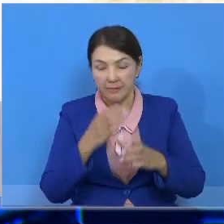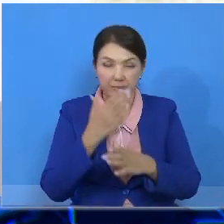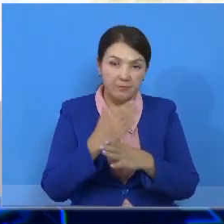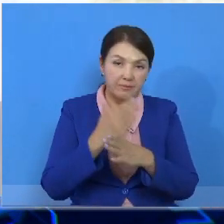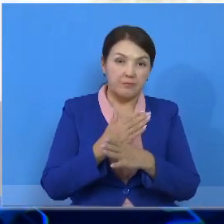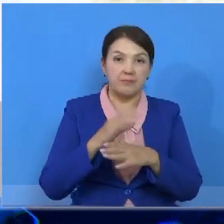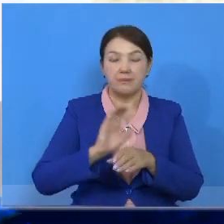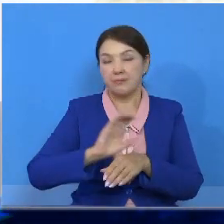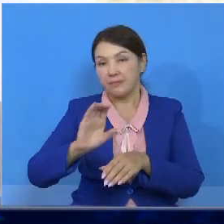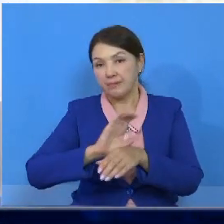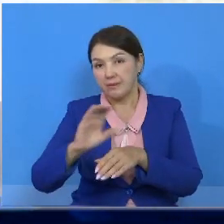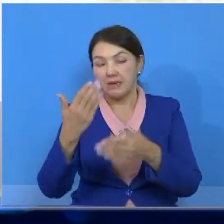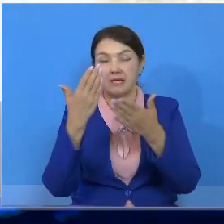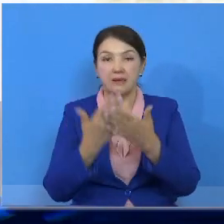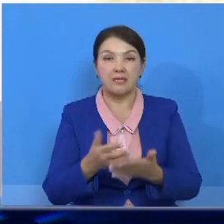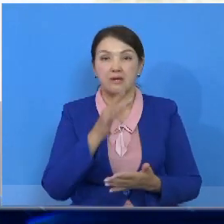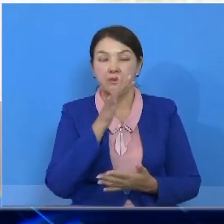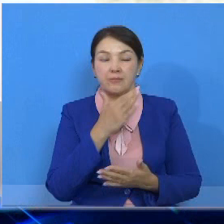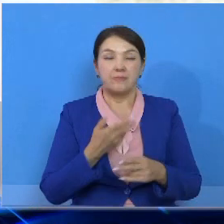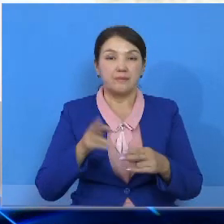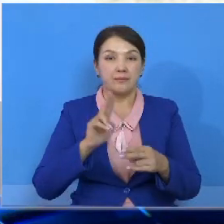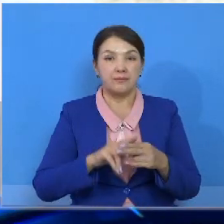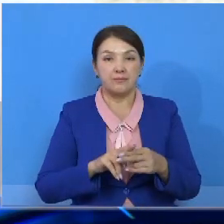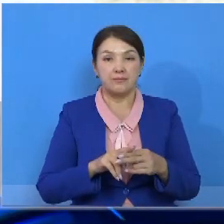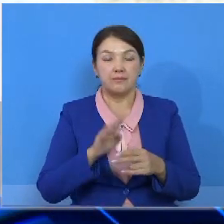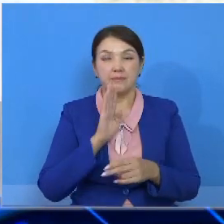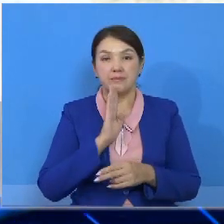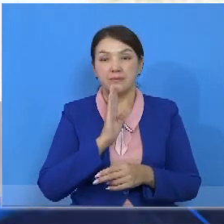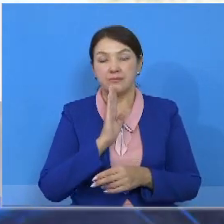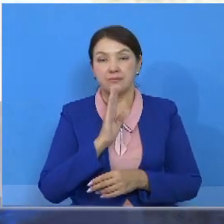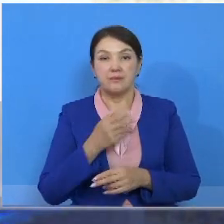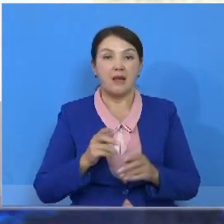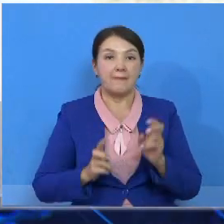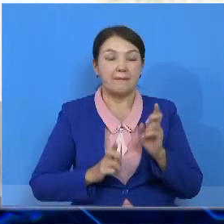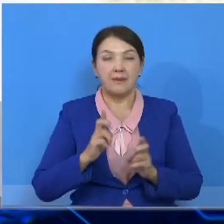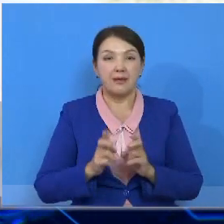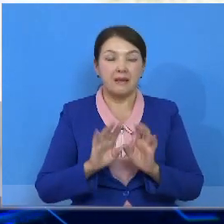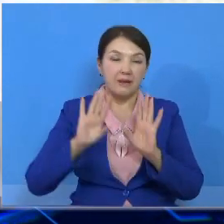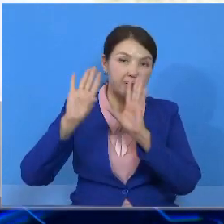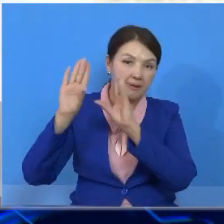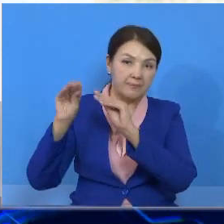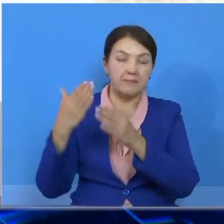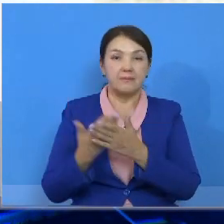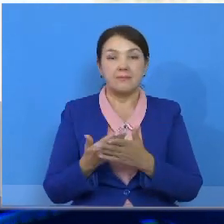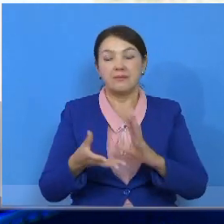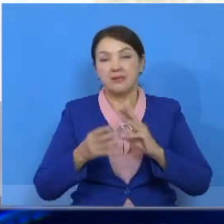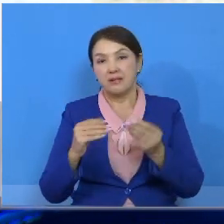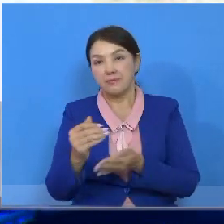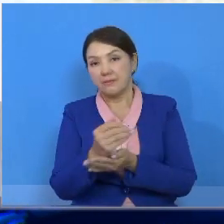отаға жіберіледі. Қазіргі таңда осы кісі операцияға ұшып кетті. Жалпы